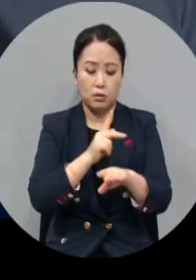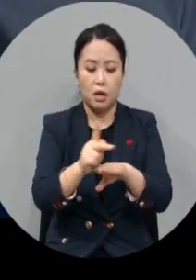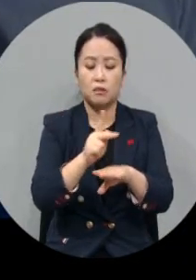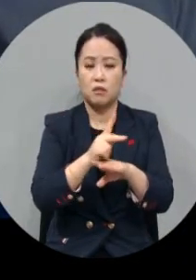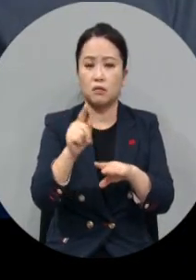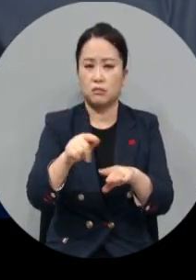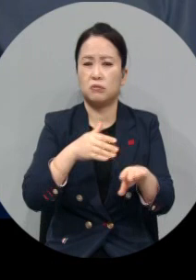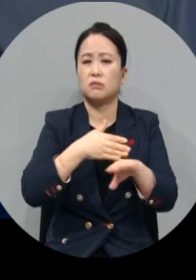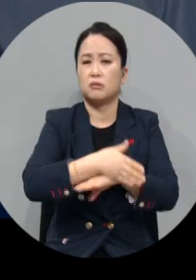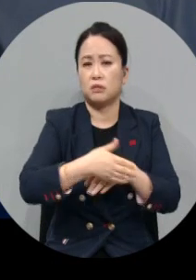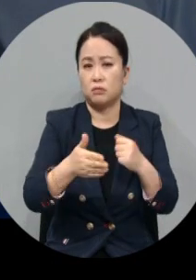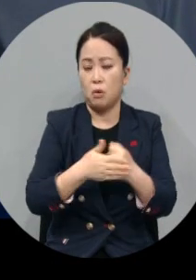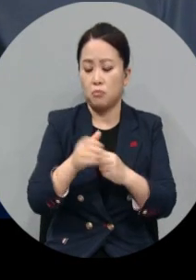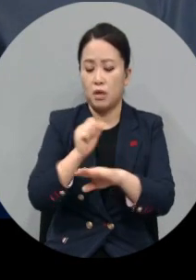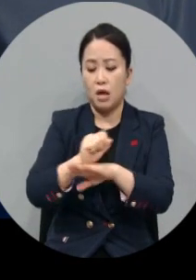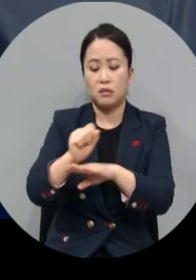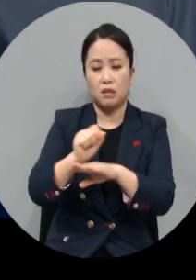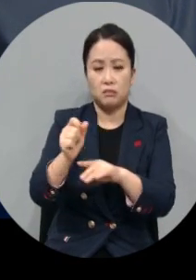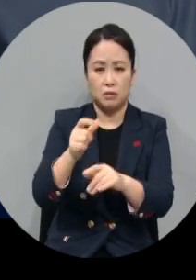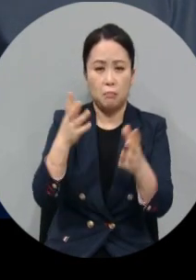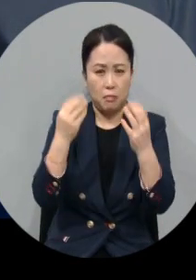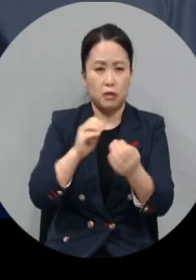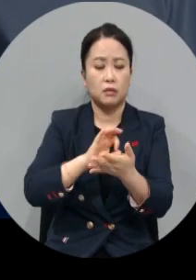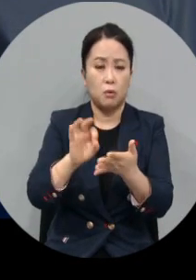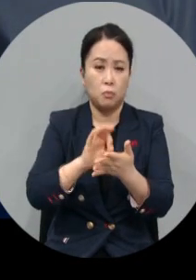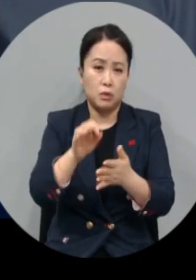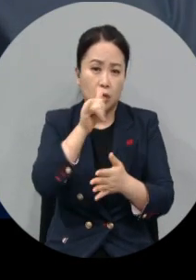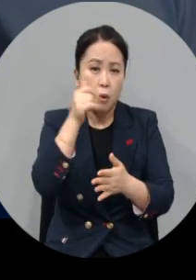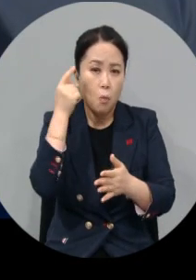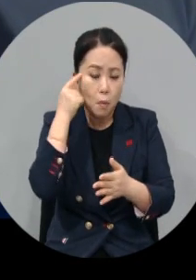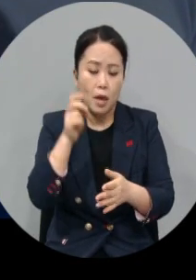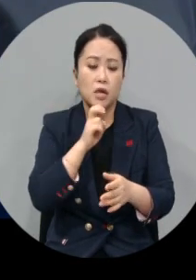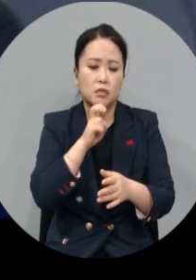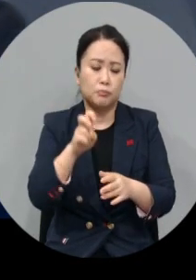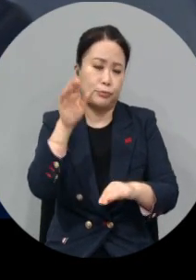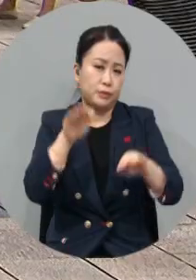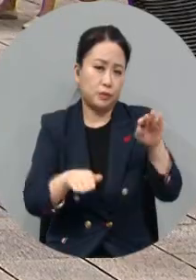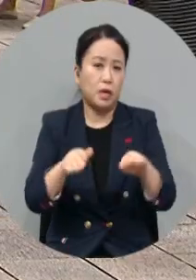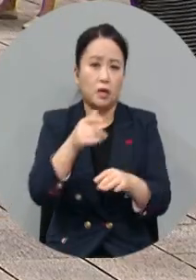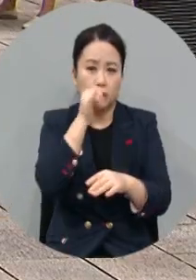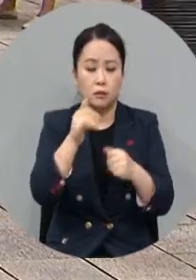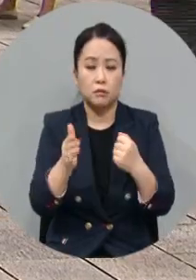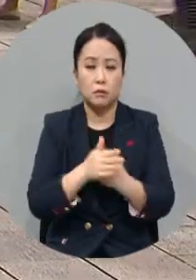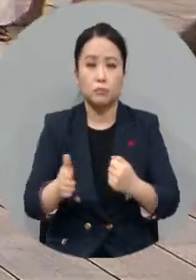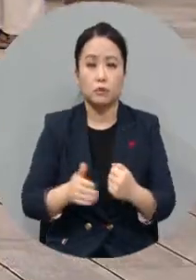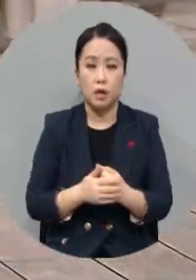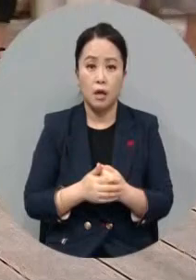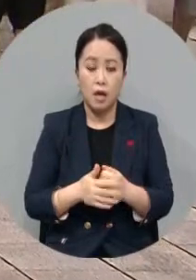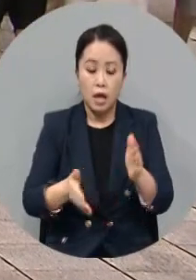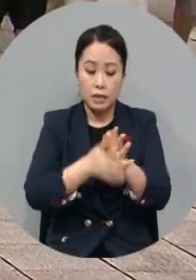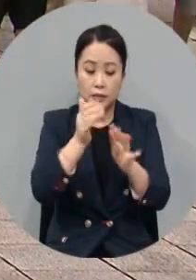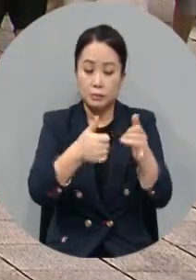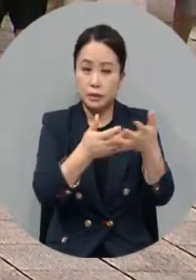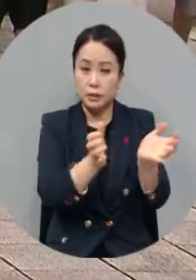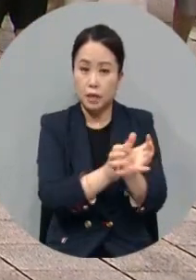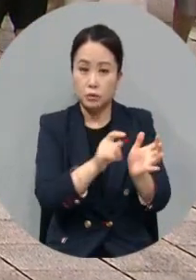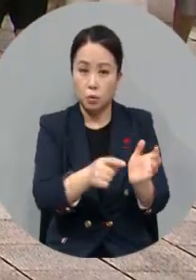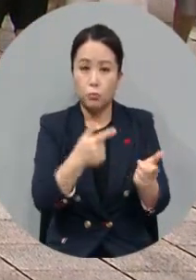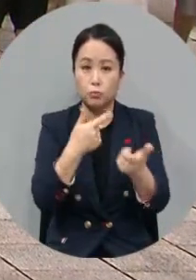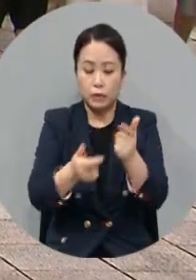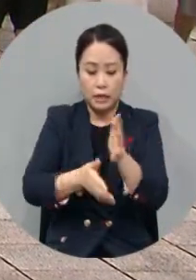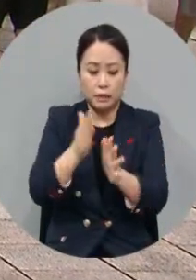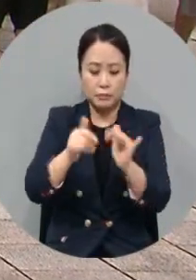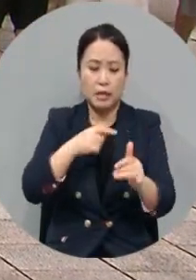은근 많이 하더라고요. 왜냐하면 적어도 한 20분 가까이는 차이 나는 것도 있어서. 시민단체들도 부산